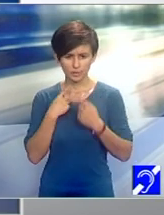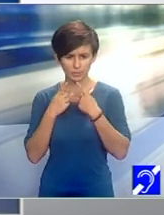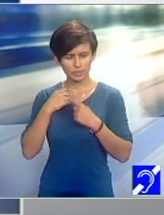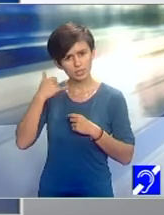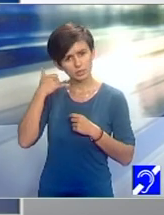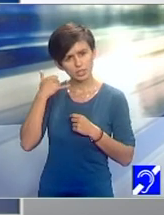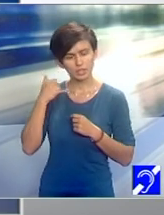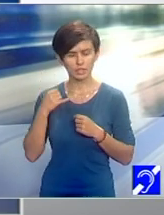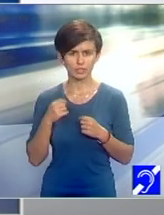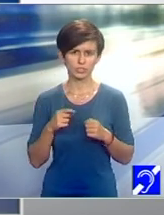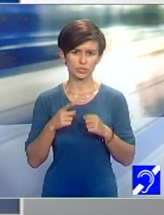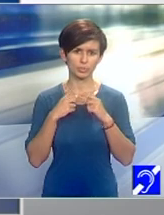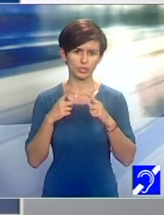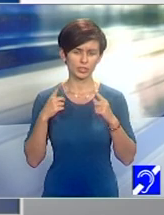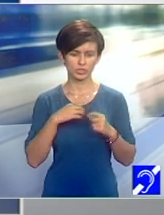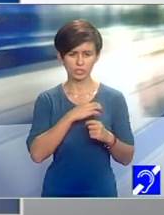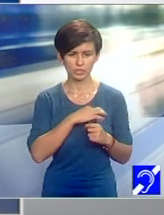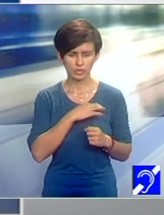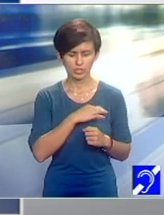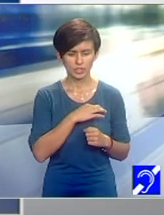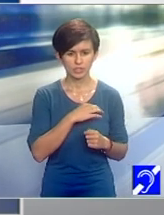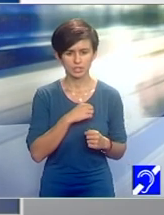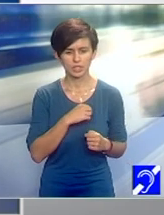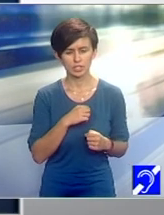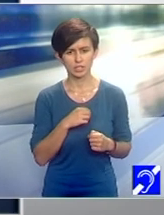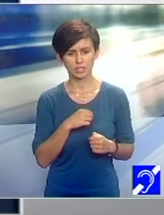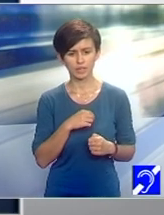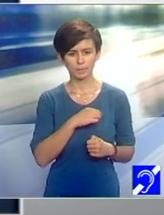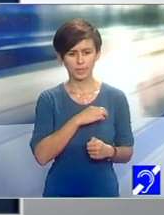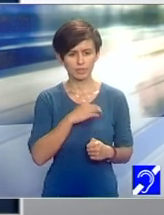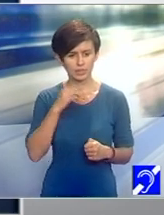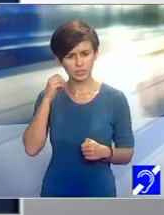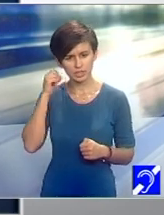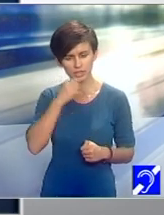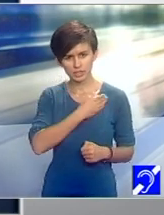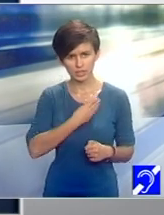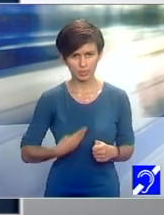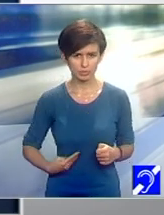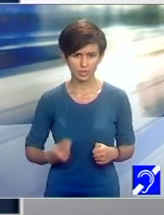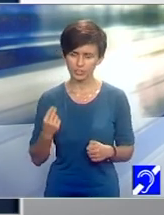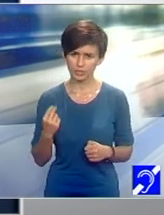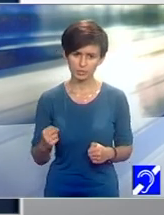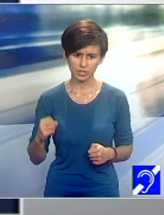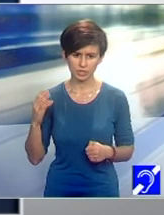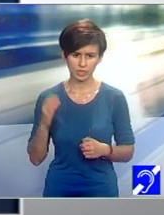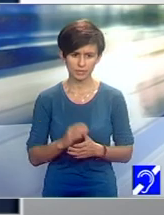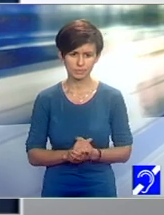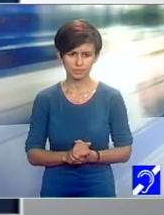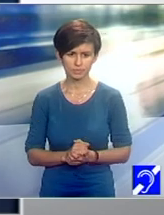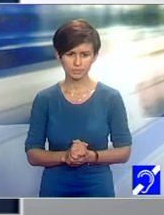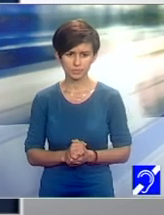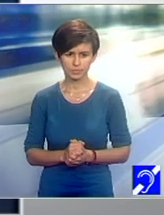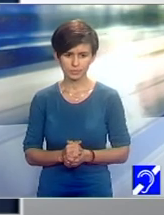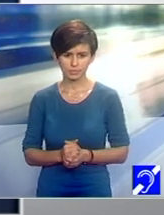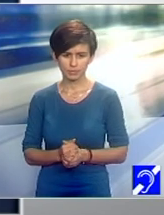cu profesor universitar Gheorghe Sarău de la Universitatea din București. Bună ziua, domn profesor! Bună ziua, bine